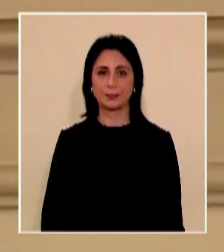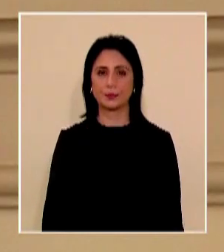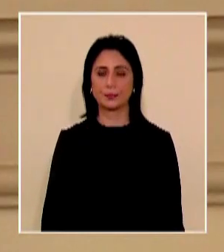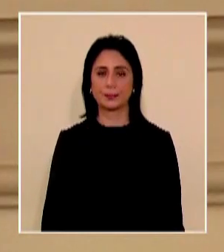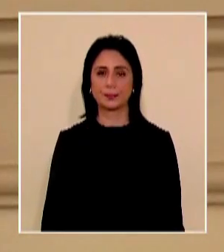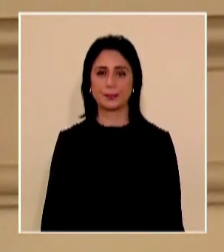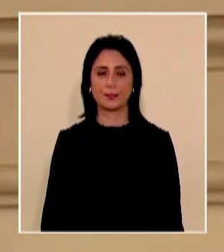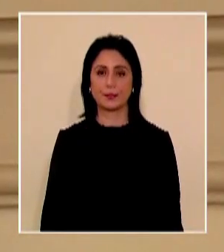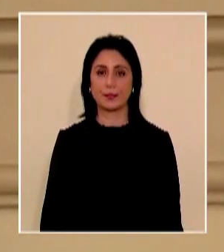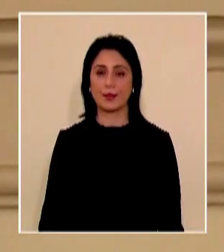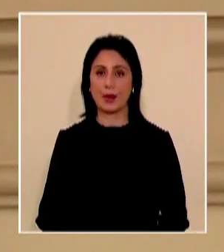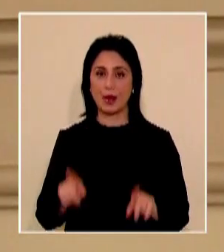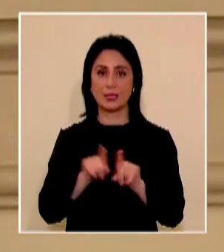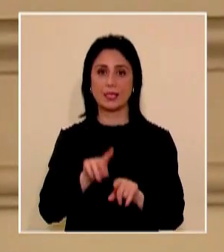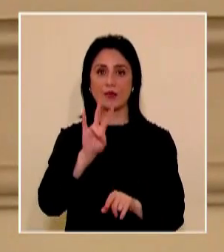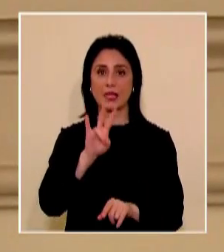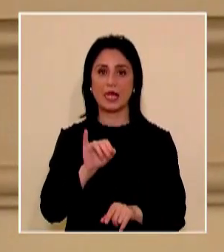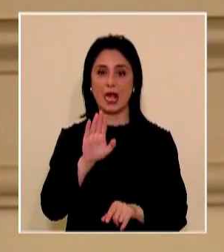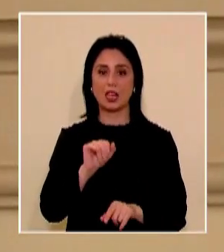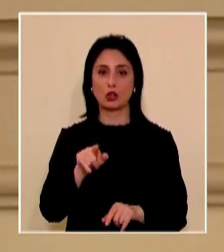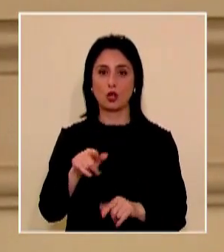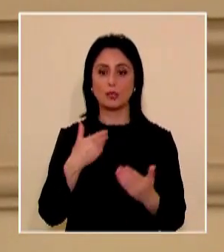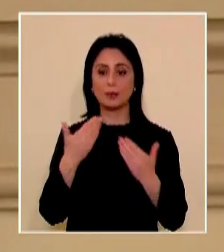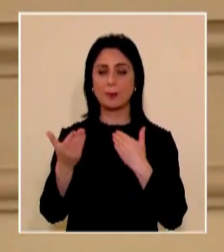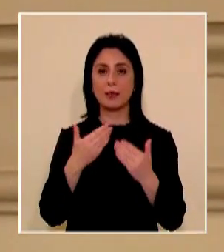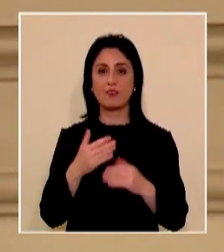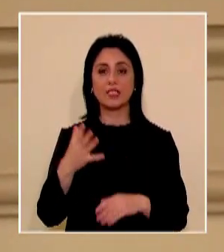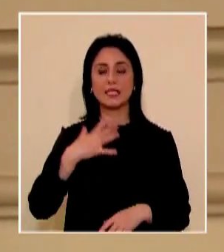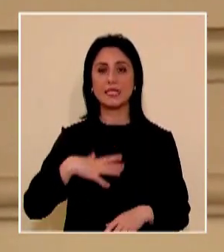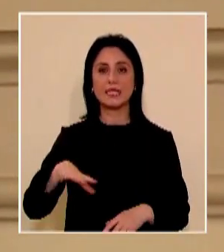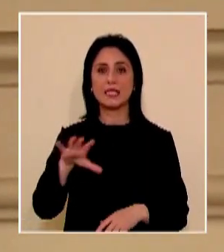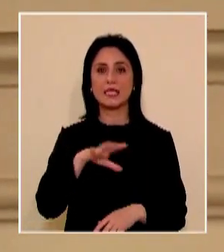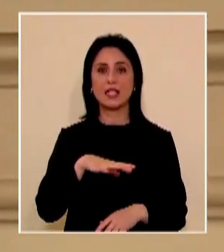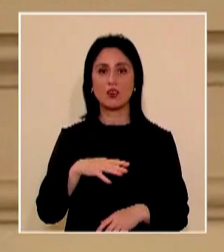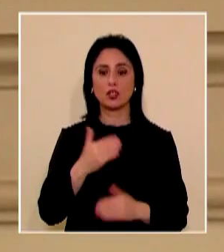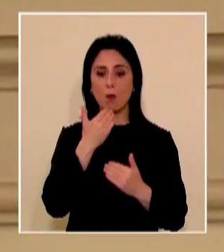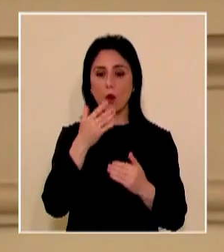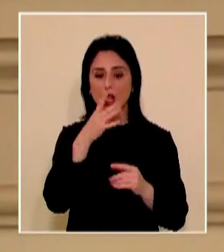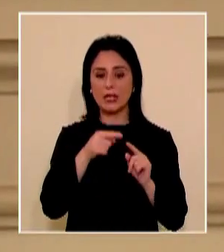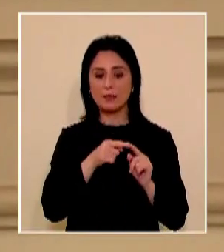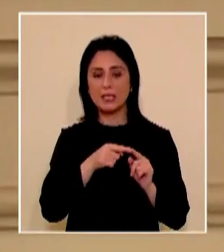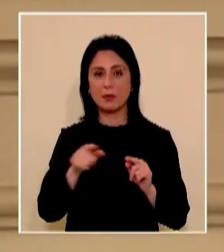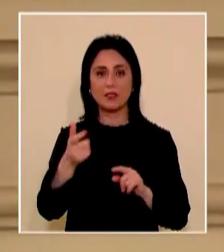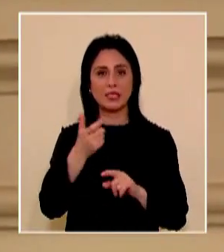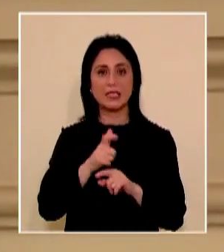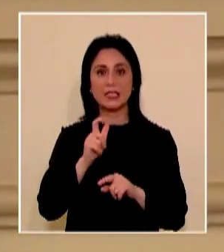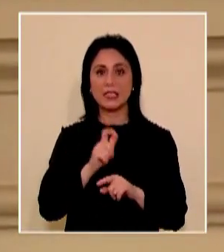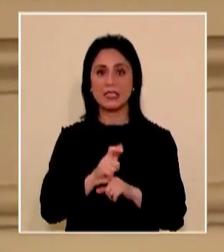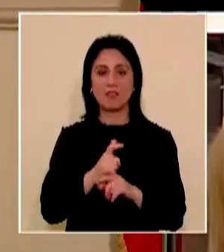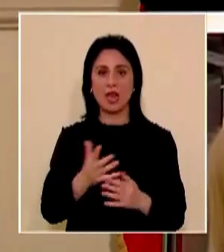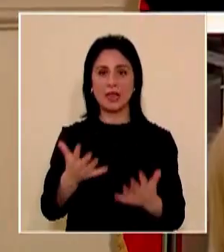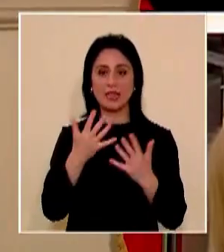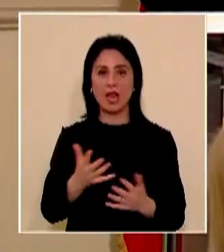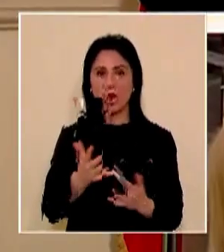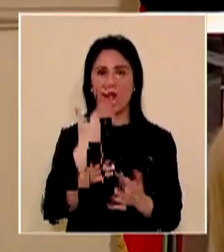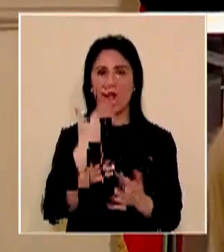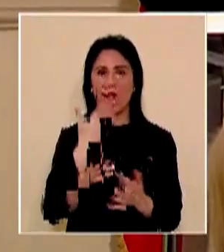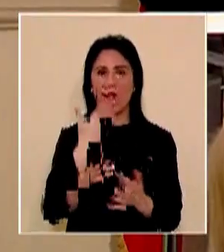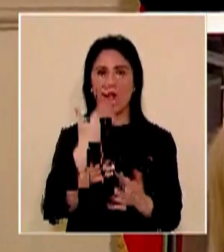i do NATO, bo Gruzja pokazała wielokrotnie w ciągu ostatnich lat, że jest bardzo dobrym sojusznikiem, choćby